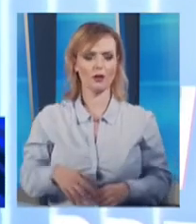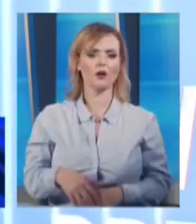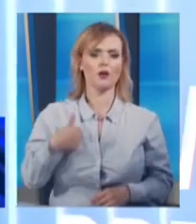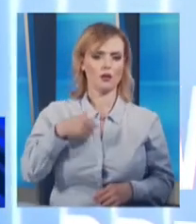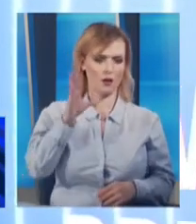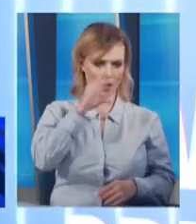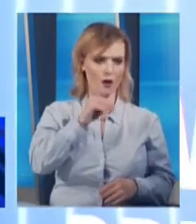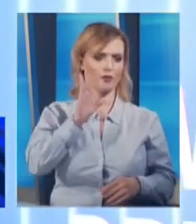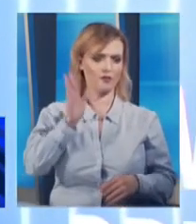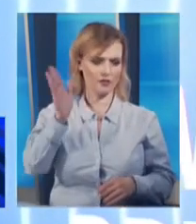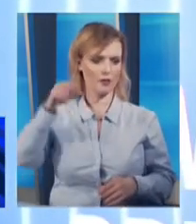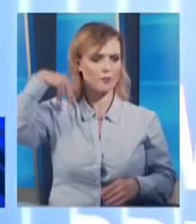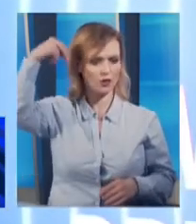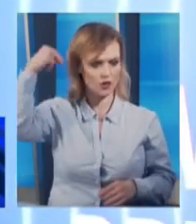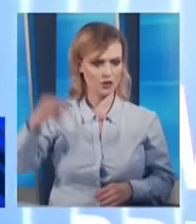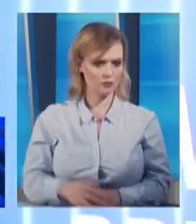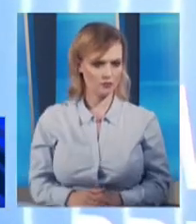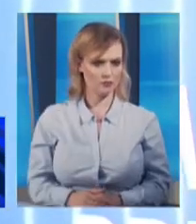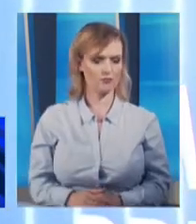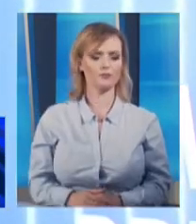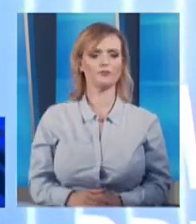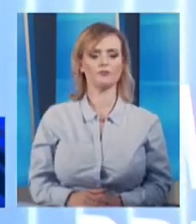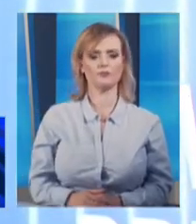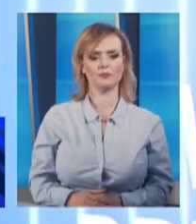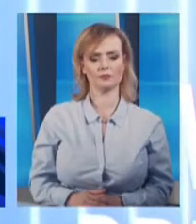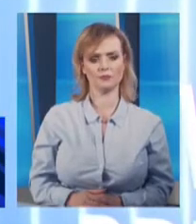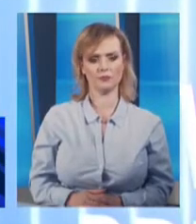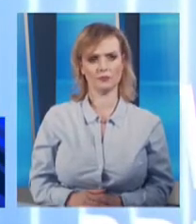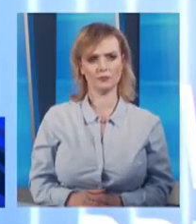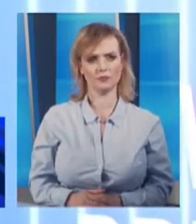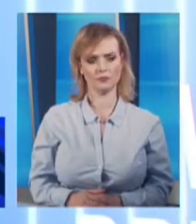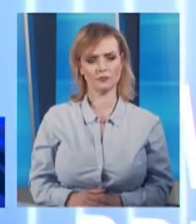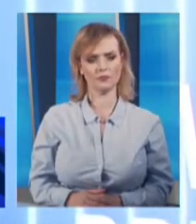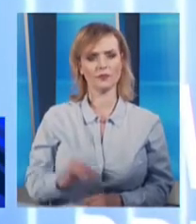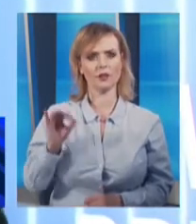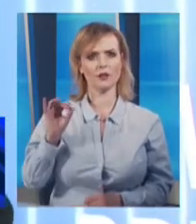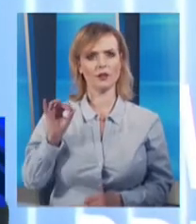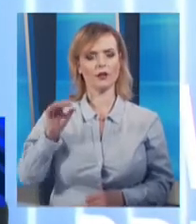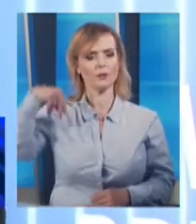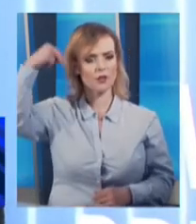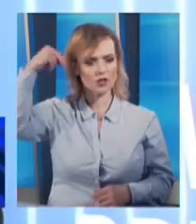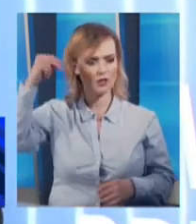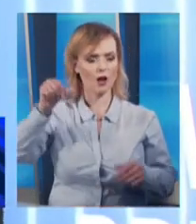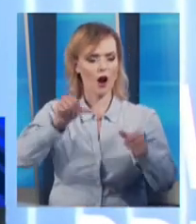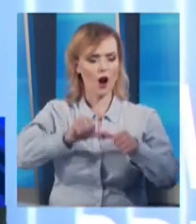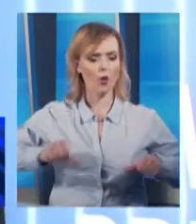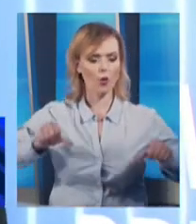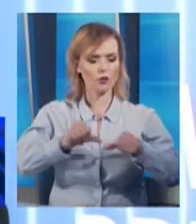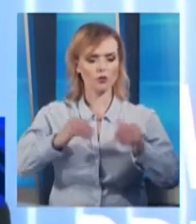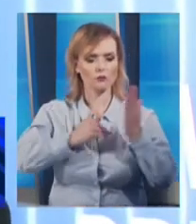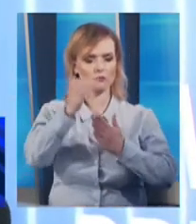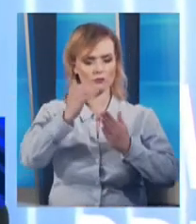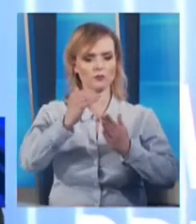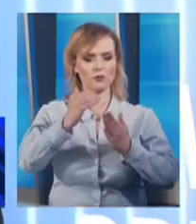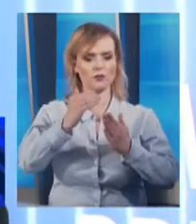de președinte, de șef sau comandant suprem al Forțelor Armate ale Republicii Moldova, președinte al Consiliului Suprem